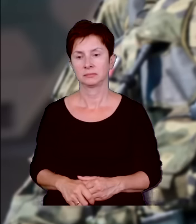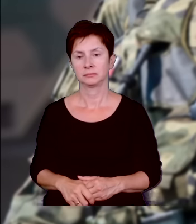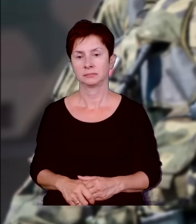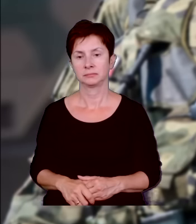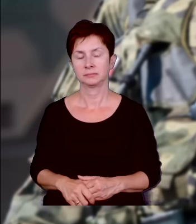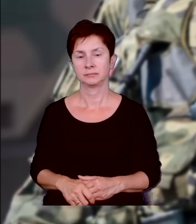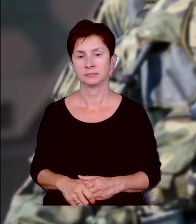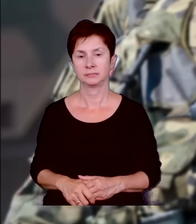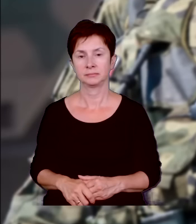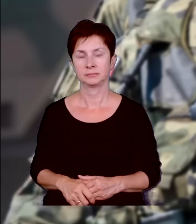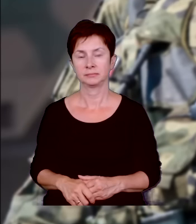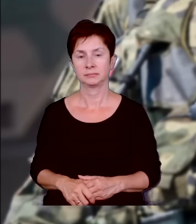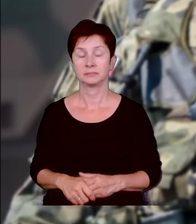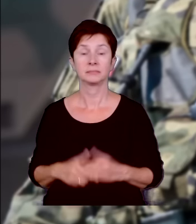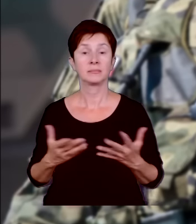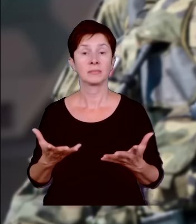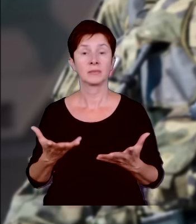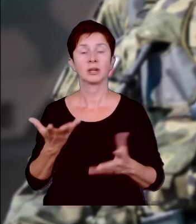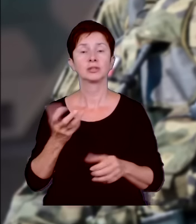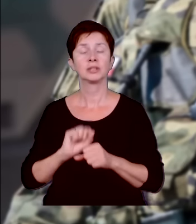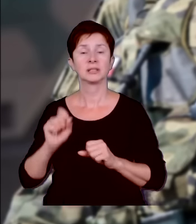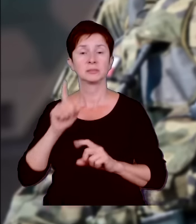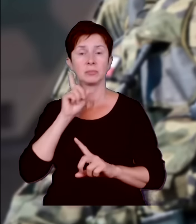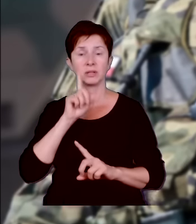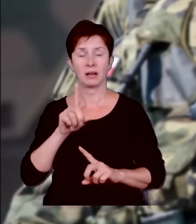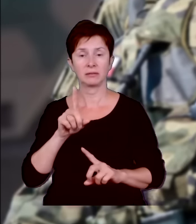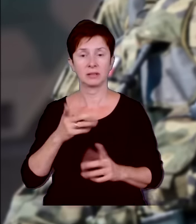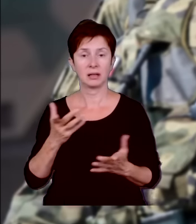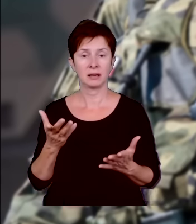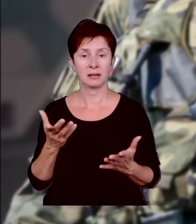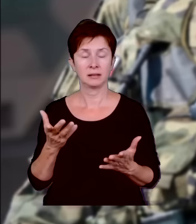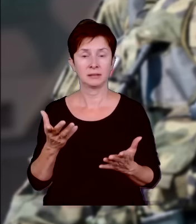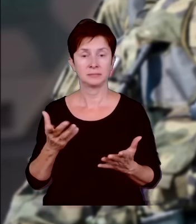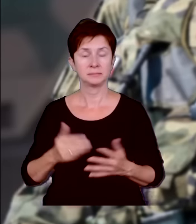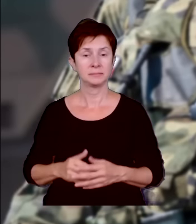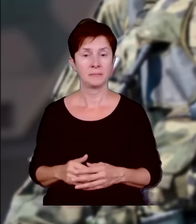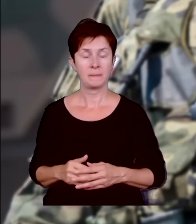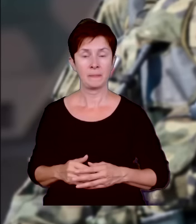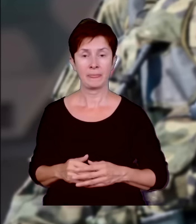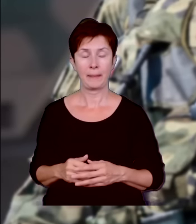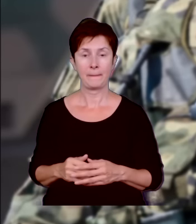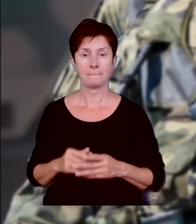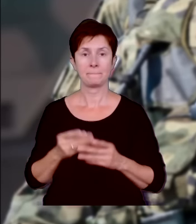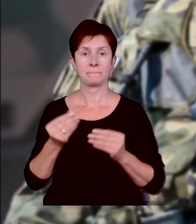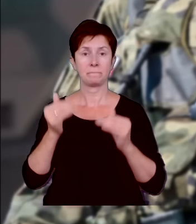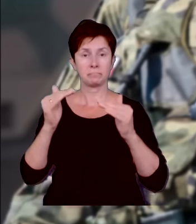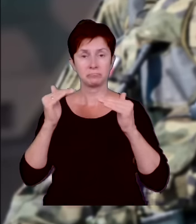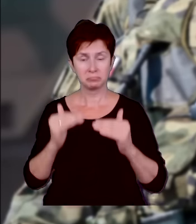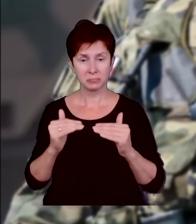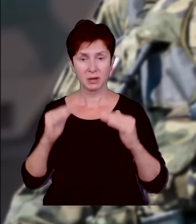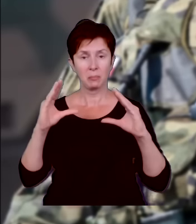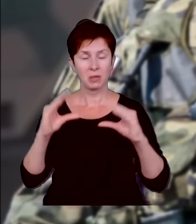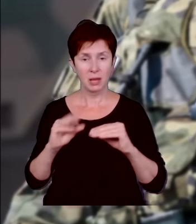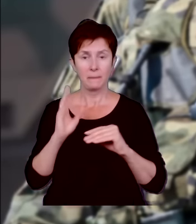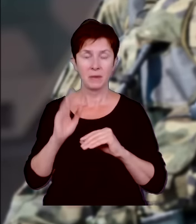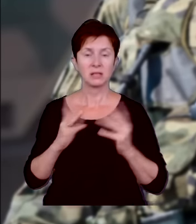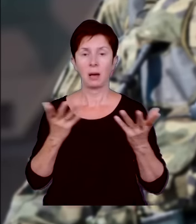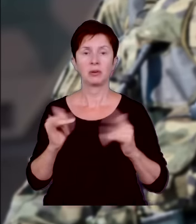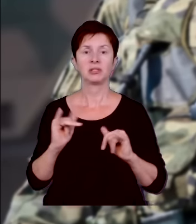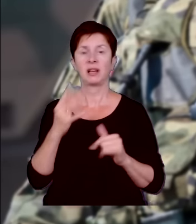No i właśnie Gdzie jest prawda panie pośle Panie Ministrze ulegną obniżeniu czy nie ulegną jak jest finansowaniem polskich sił